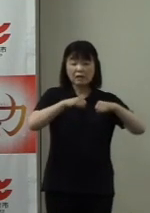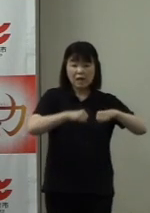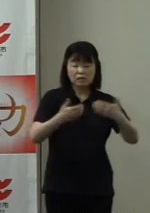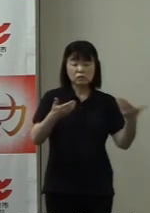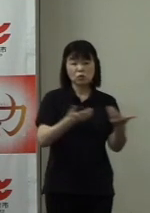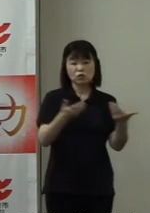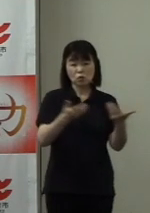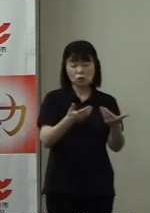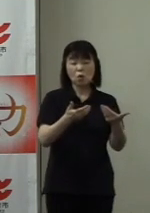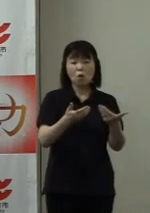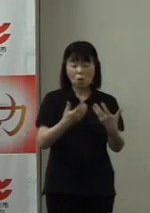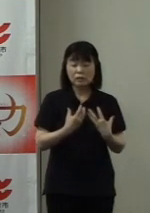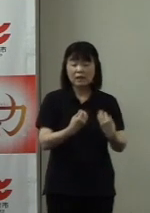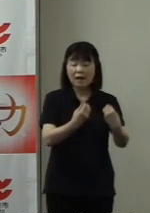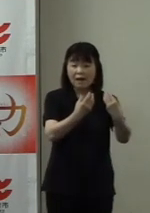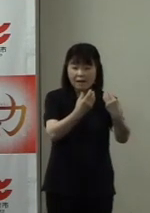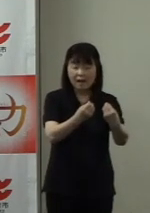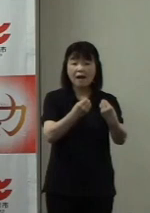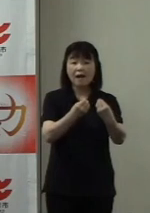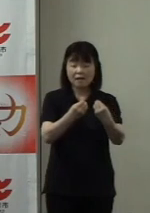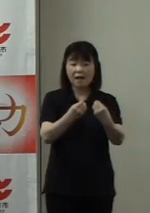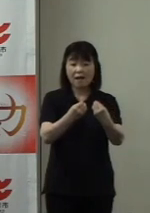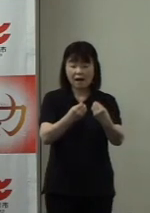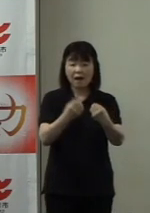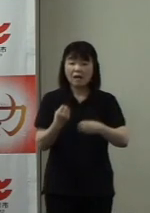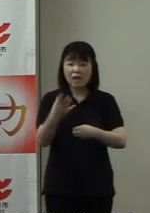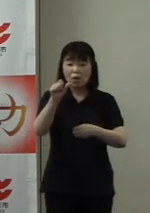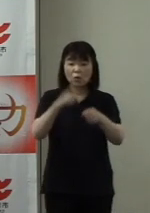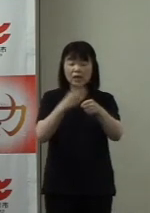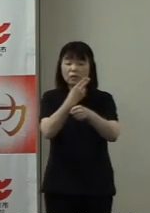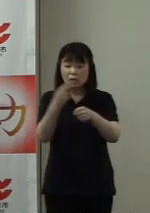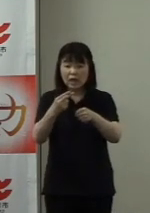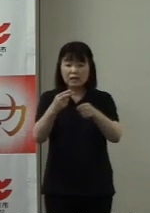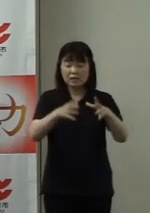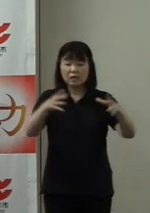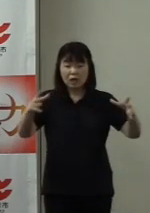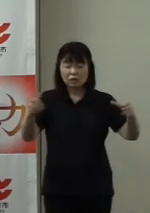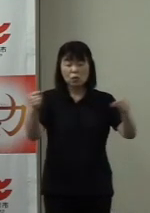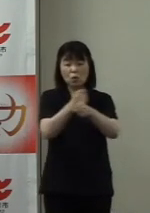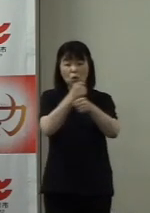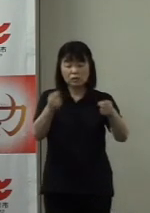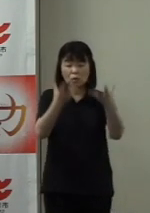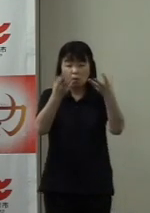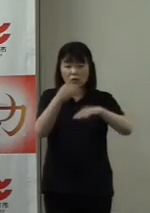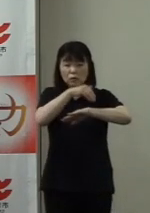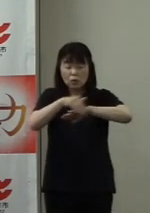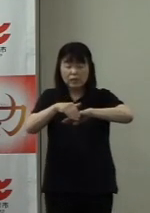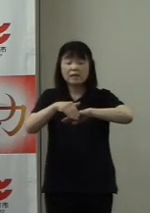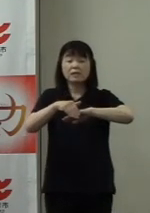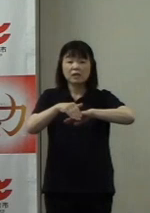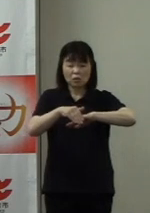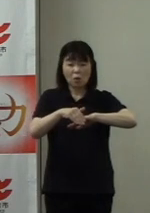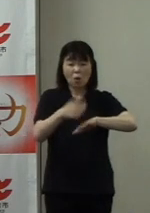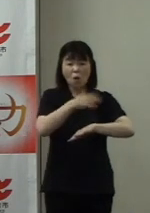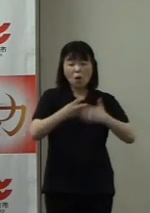務を継続しながら本年度内の完成を予定しておりました。しかしながら 検診業務の継続実